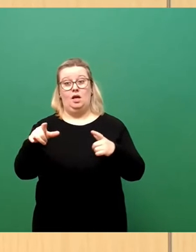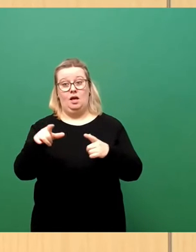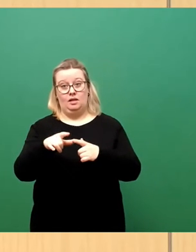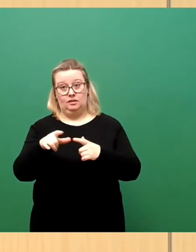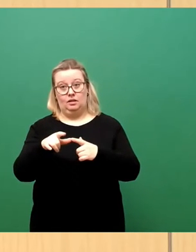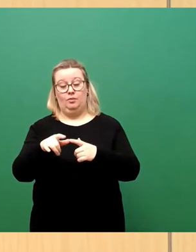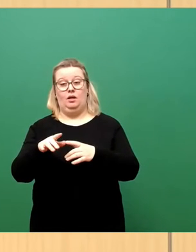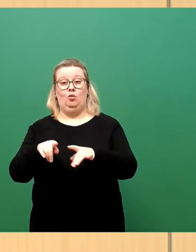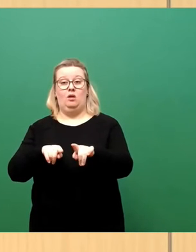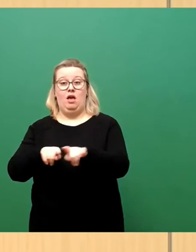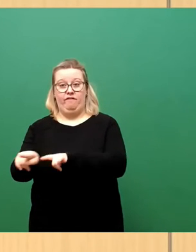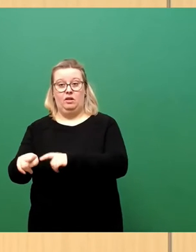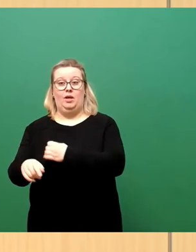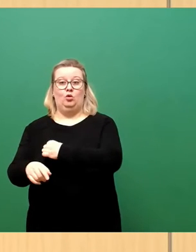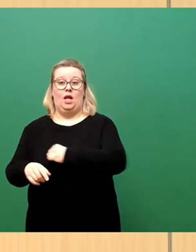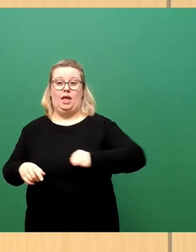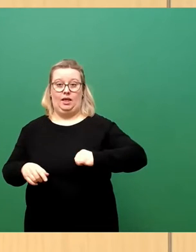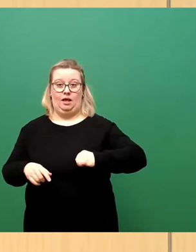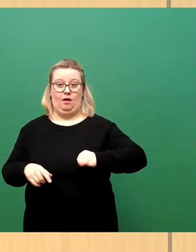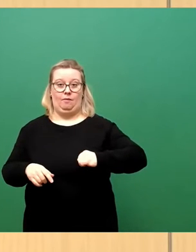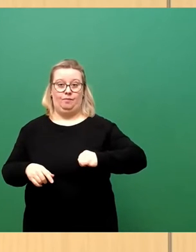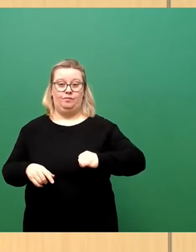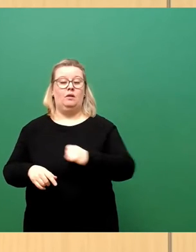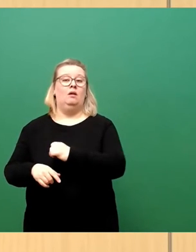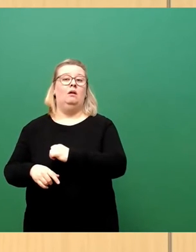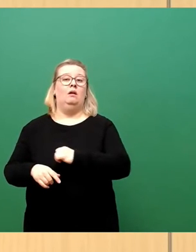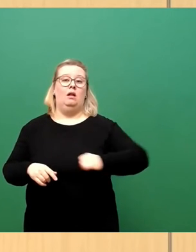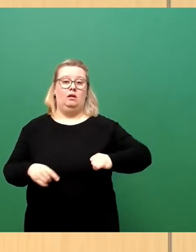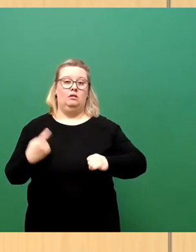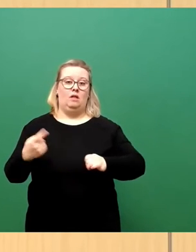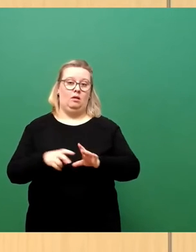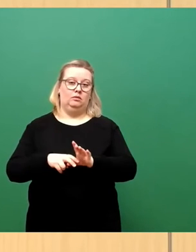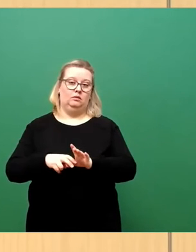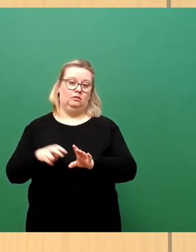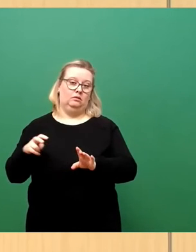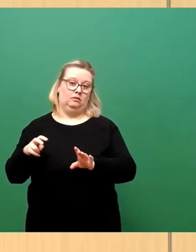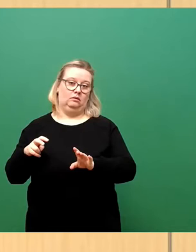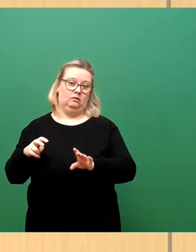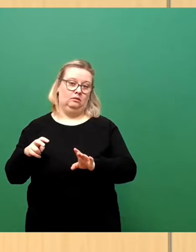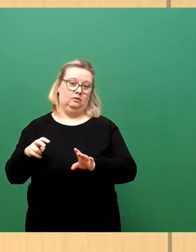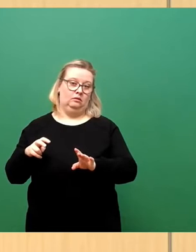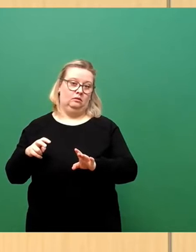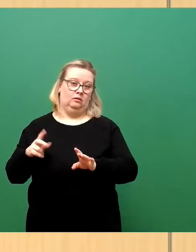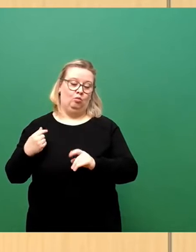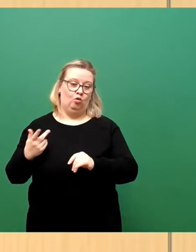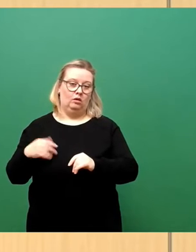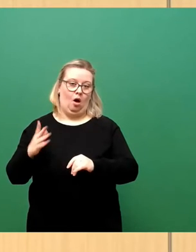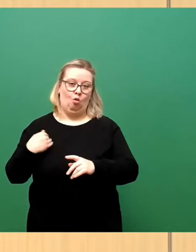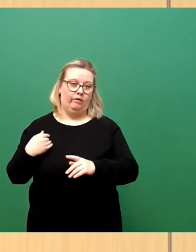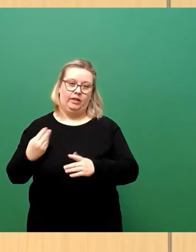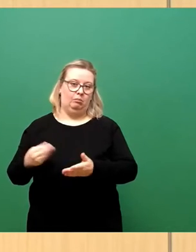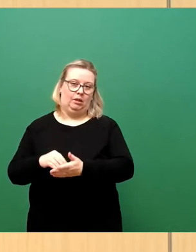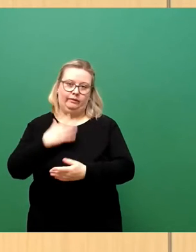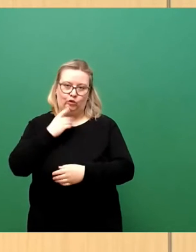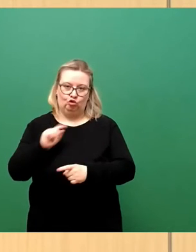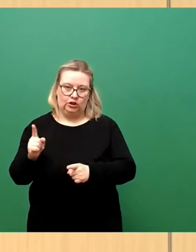Linke. Die Linke hat am Ende kalte Füße gekriegt und das selbst mitverhandelte Ergebnis jetzt am Ende nicht mehr mitgetragen.